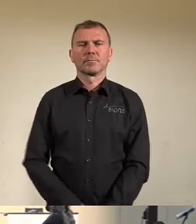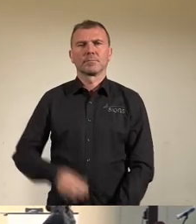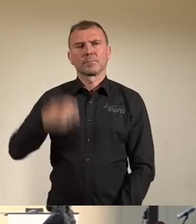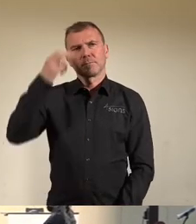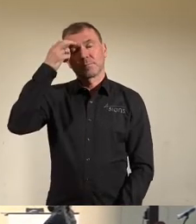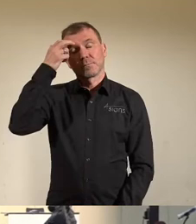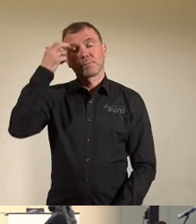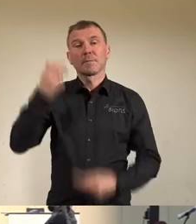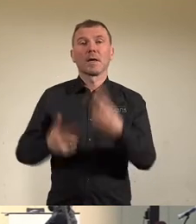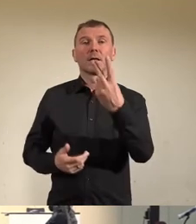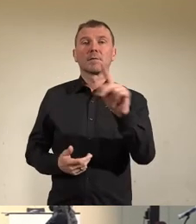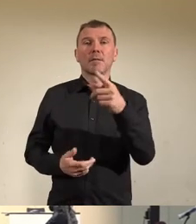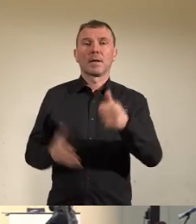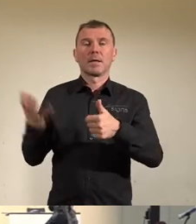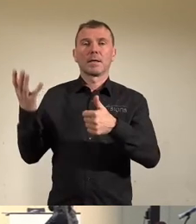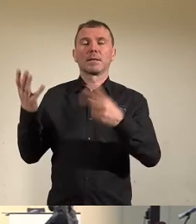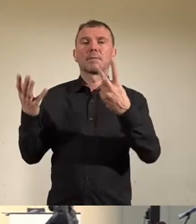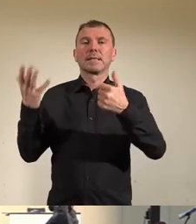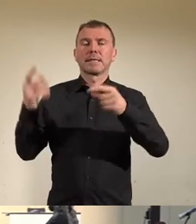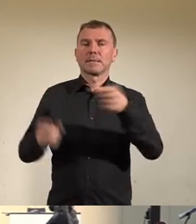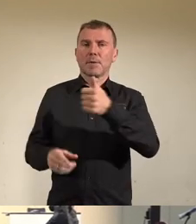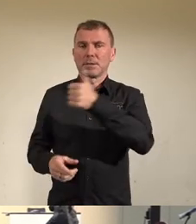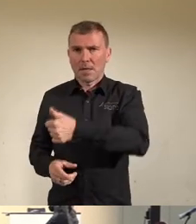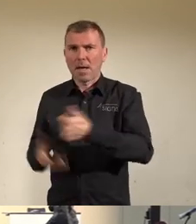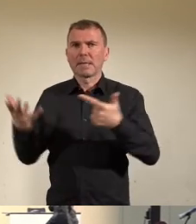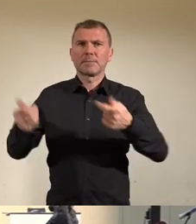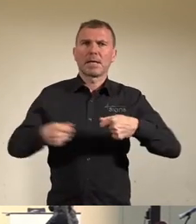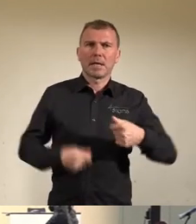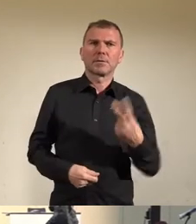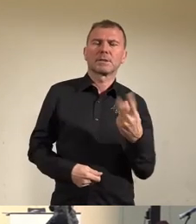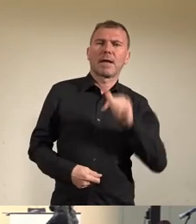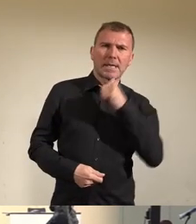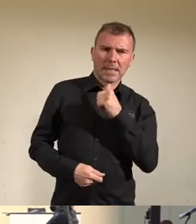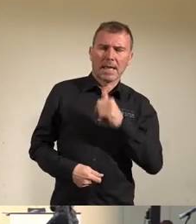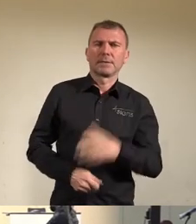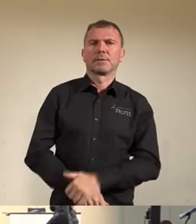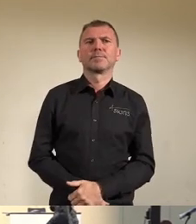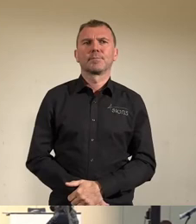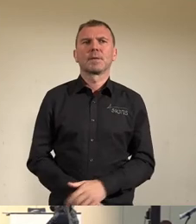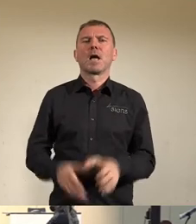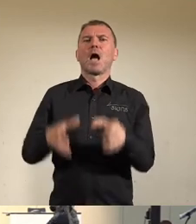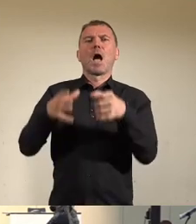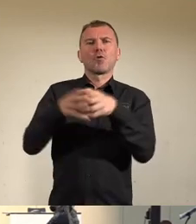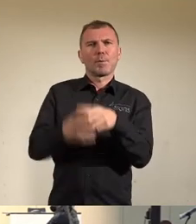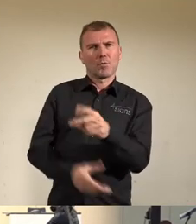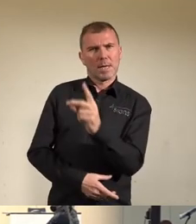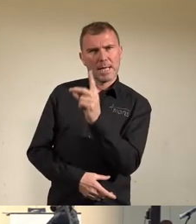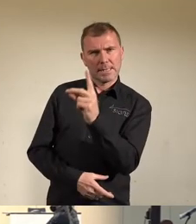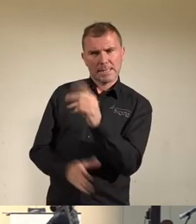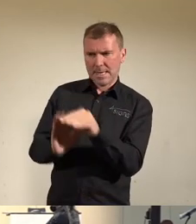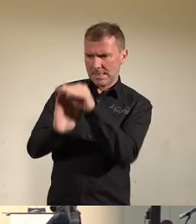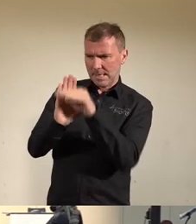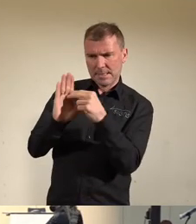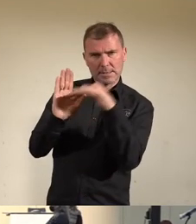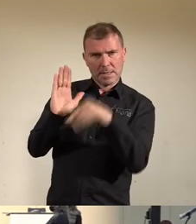Nein. 62 Ja, keine Nein, 7 Enthaltungen, so beschlossen. Jetzt kämen wir noch dazu, dass auch die Gruppierung D hier auftaucht in der